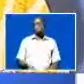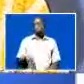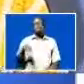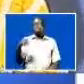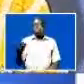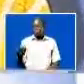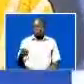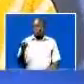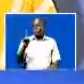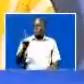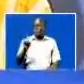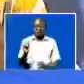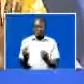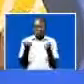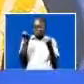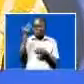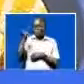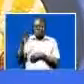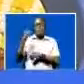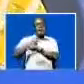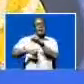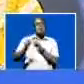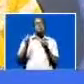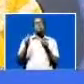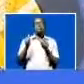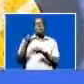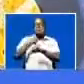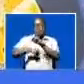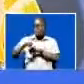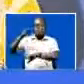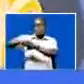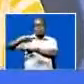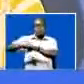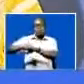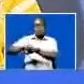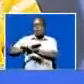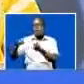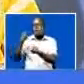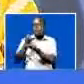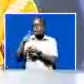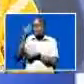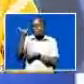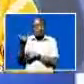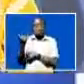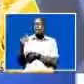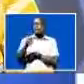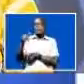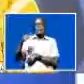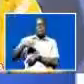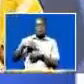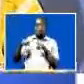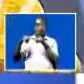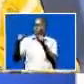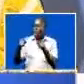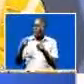Dorcas alifufuliwa na Mungu kwa sababu ya matendo. Naam. Yalikuwa matendo mema. Hakufufuliwa kwa sababu ya vilio vya wajane na mayatima ati